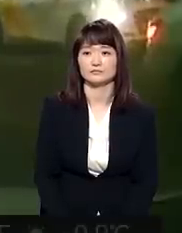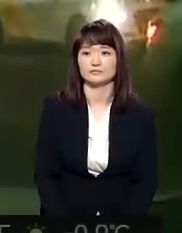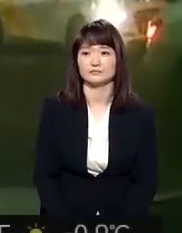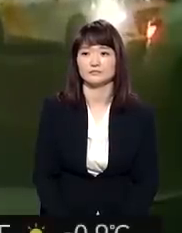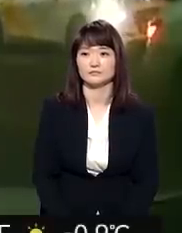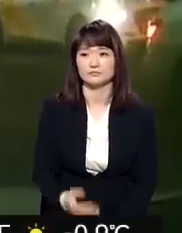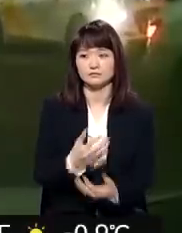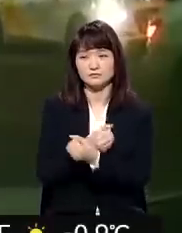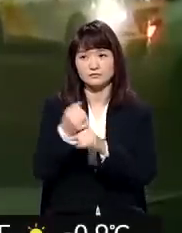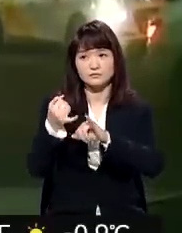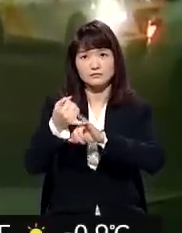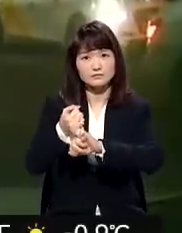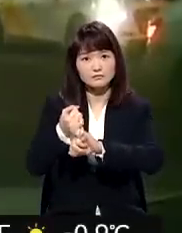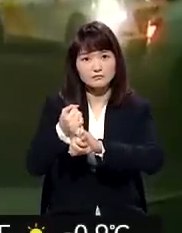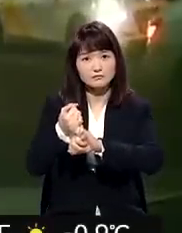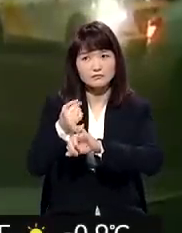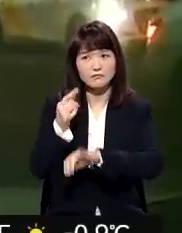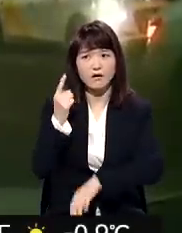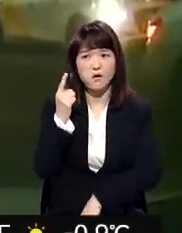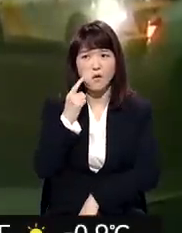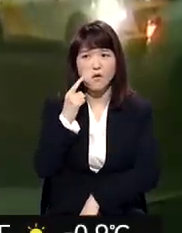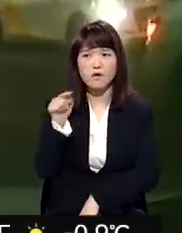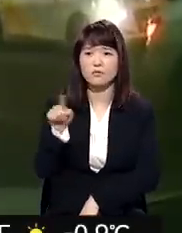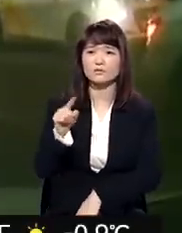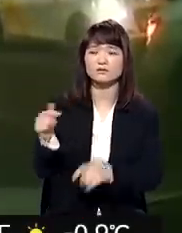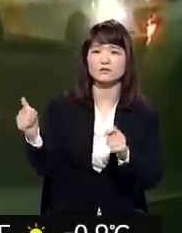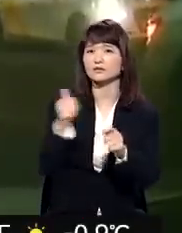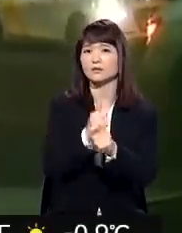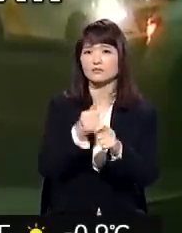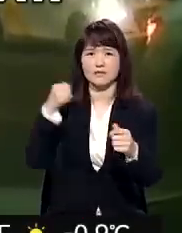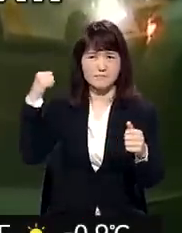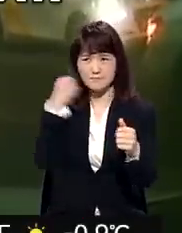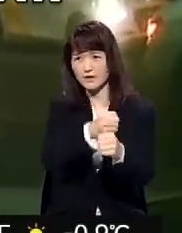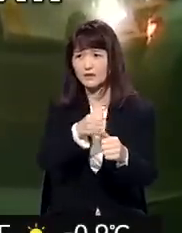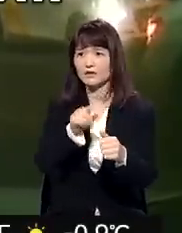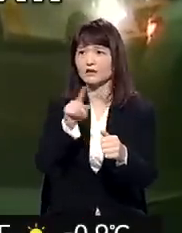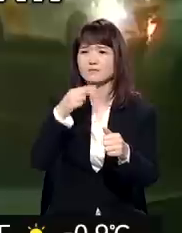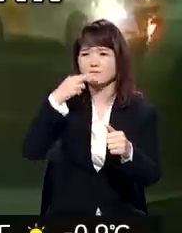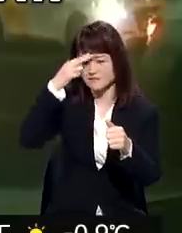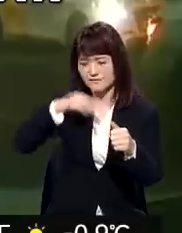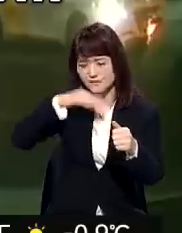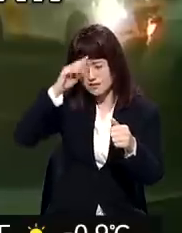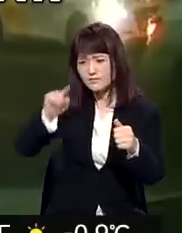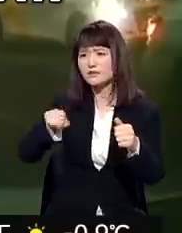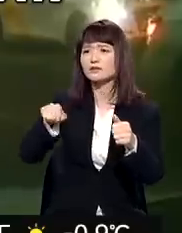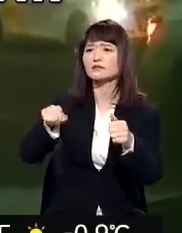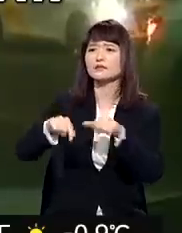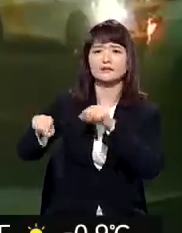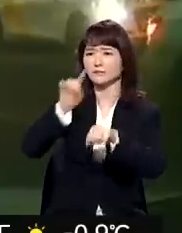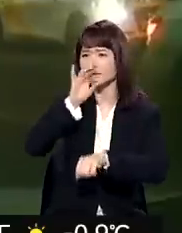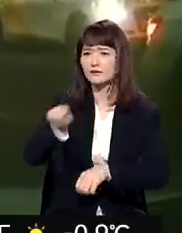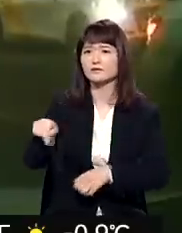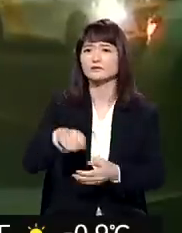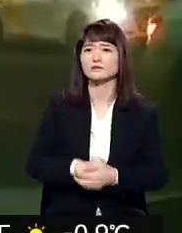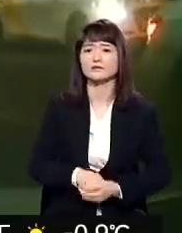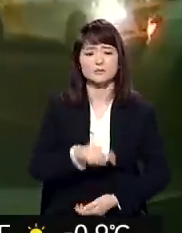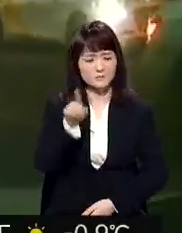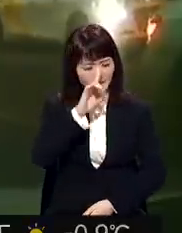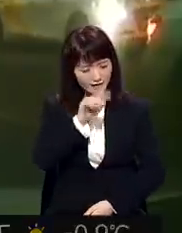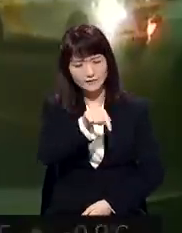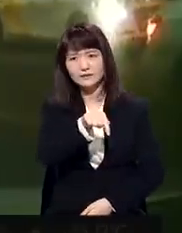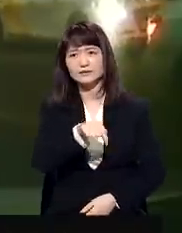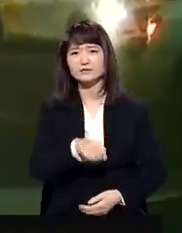아 예약을 안 해 예약을 했다고 이렇게 거짓말을 못하면 어떡해 아무리 술이 취했어도 그렇게 하면 안 되지 뭐